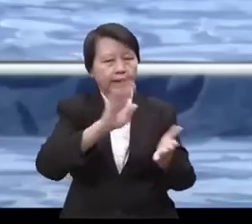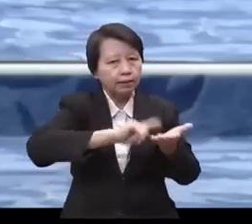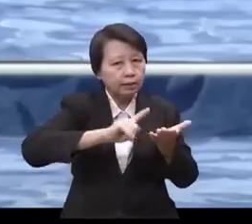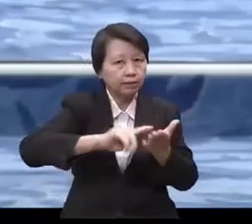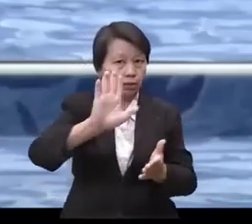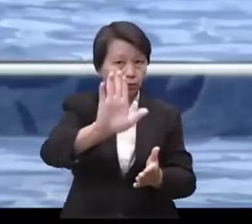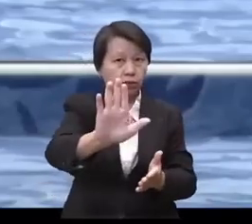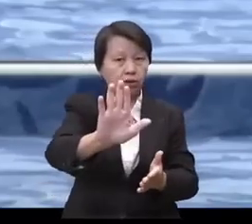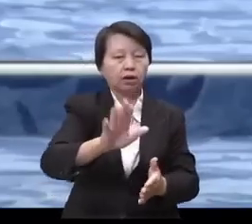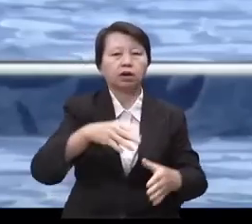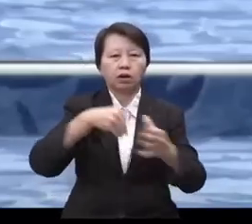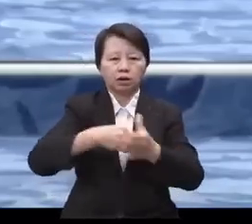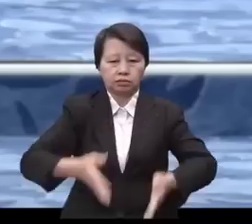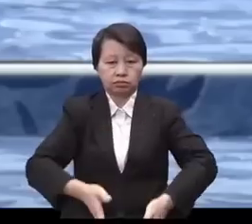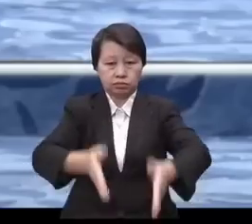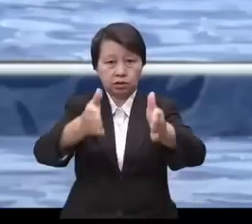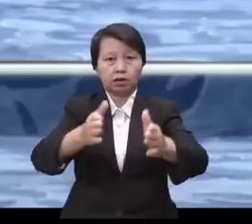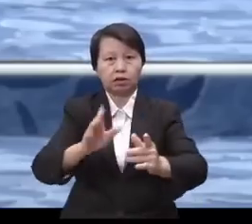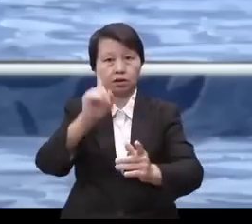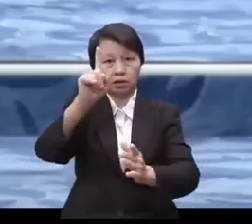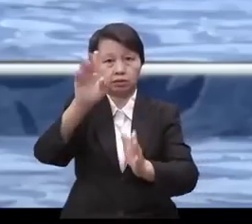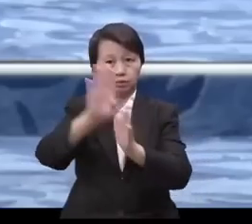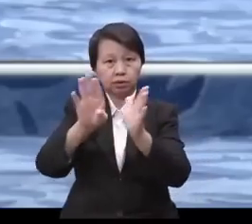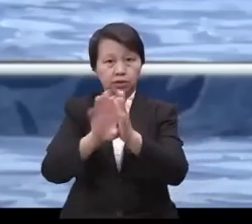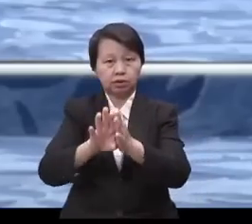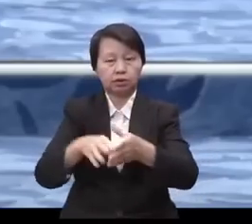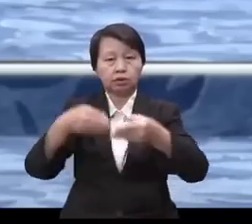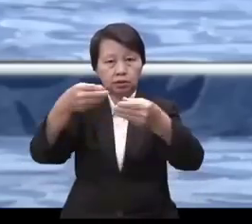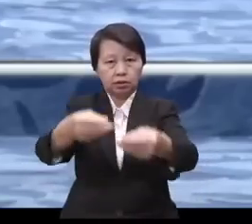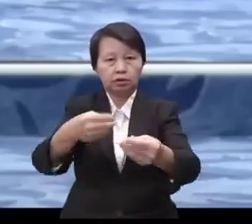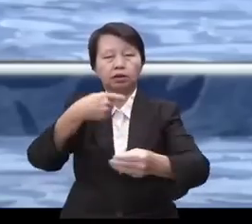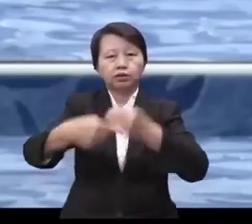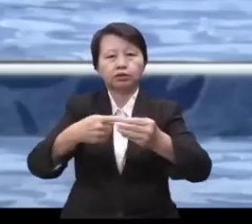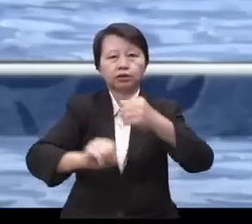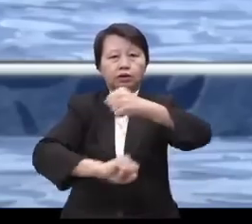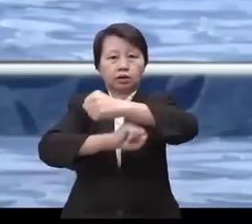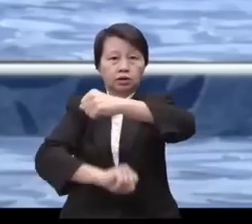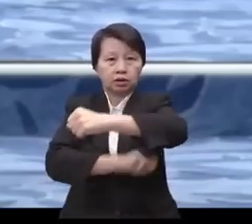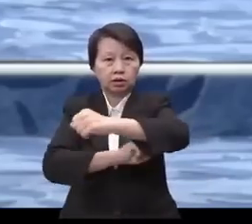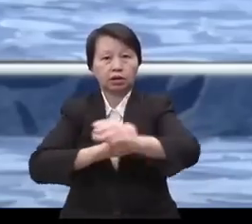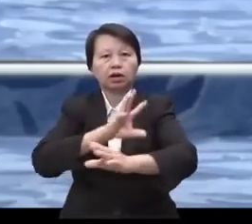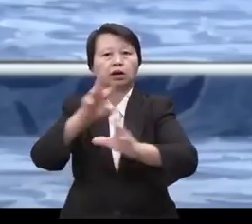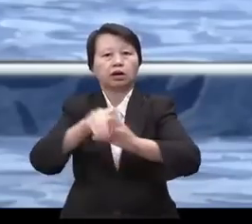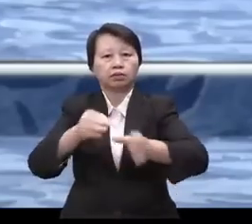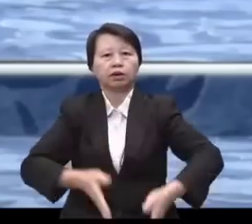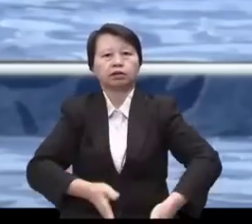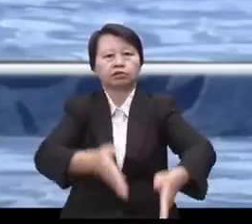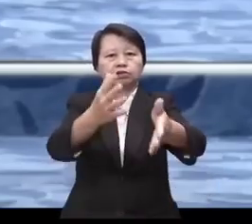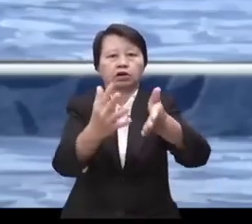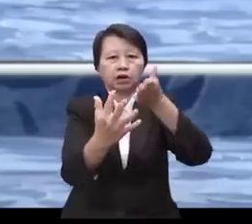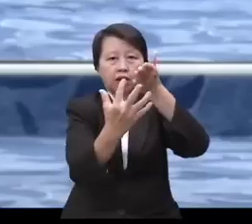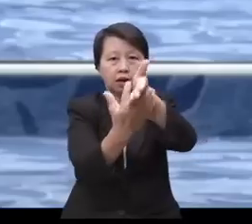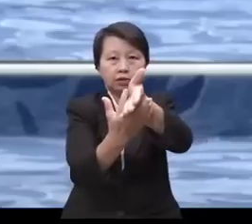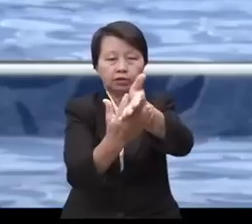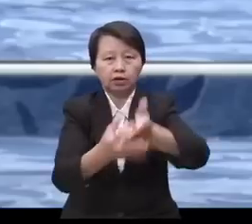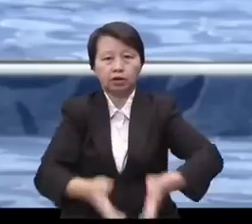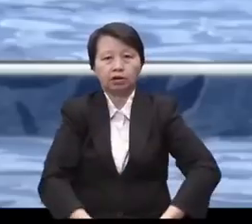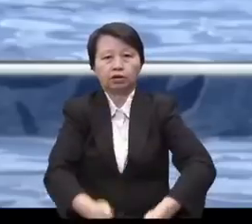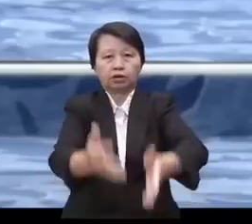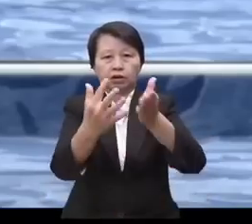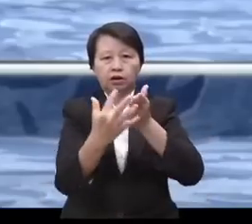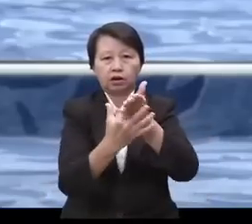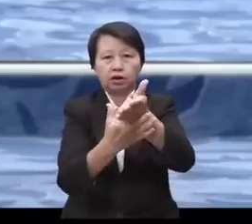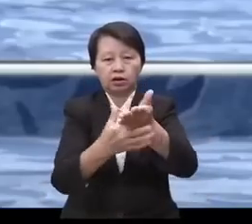pertama dalam peruntukan RM1 bilion itu kebanyakannya tentang infrastruktur, tapi termasuk jalan akses, banyak jalan akses